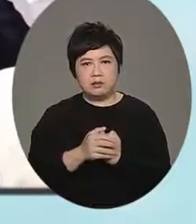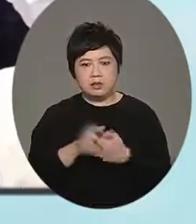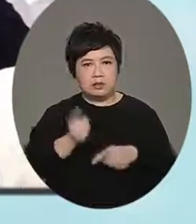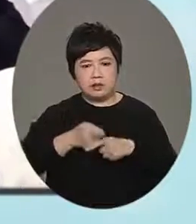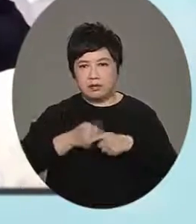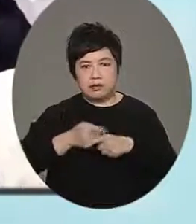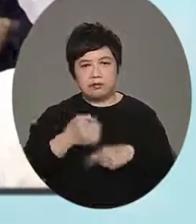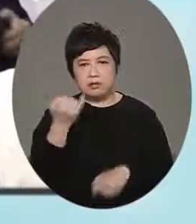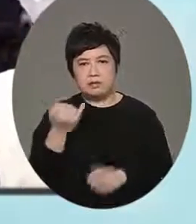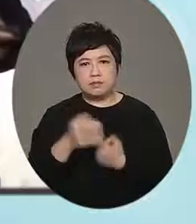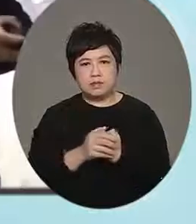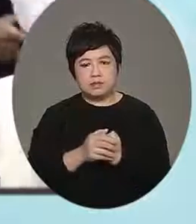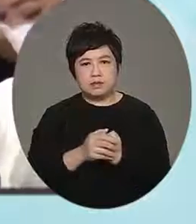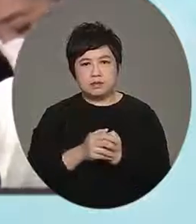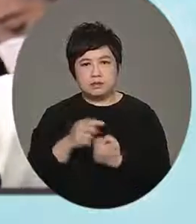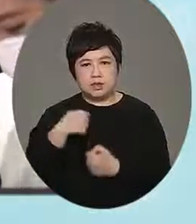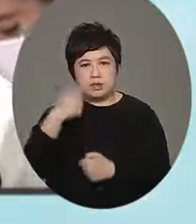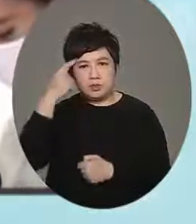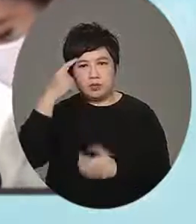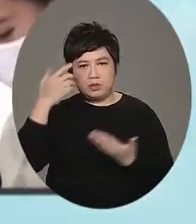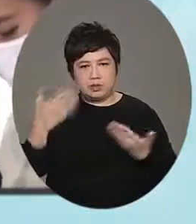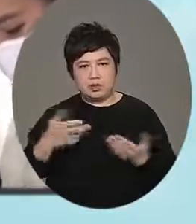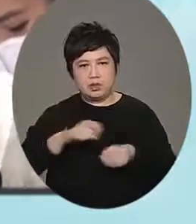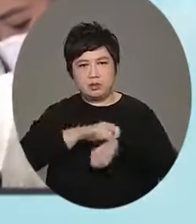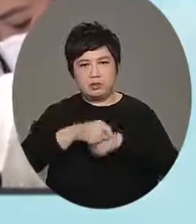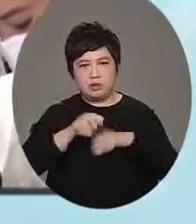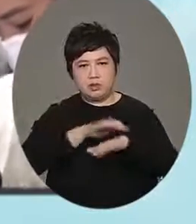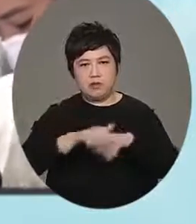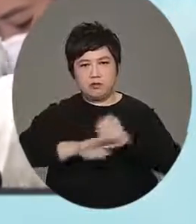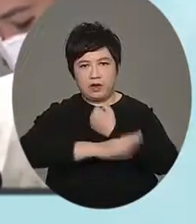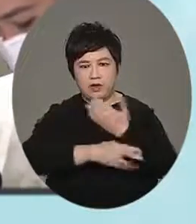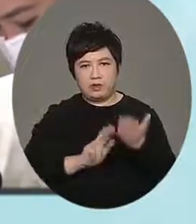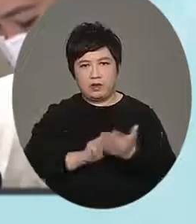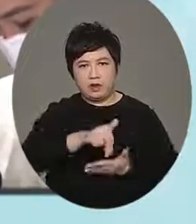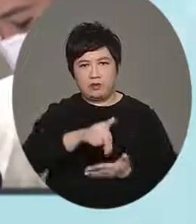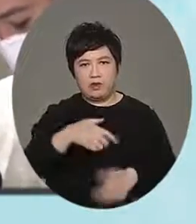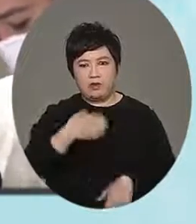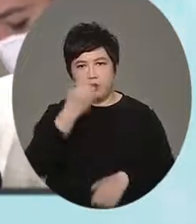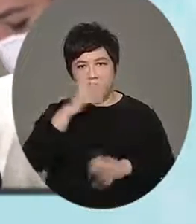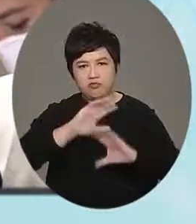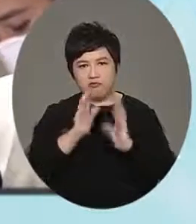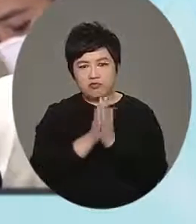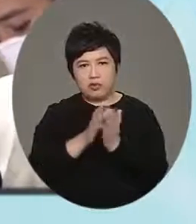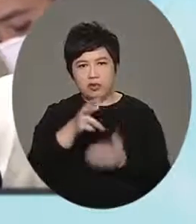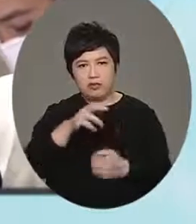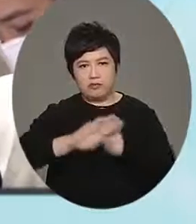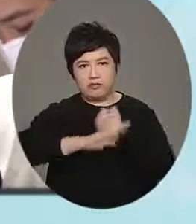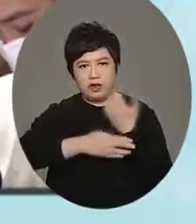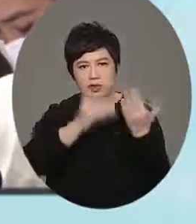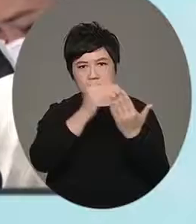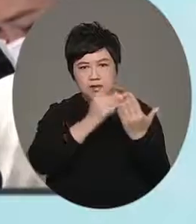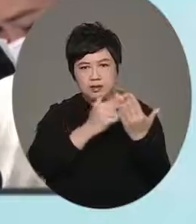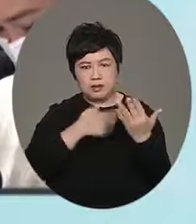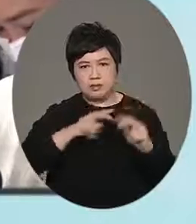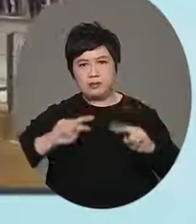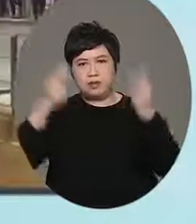亦都是這樣，因為我們知道現在國安法立了之後來講，整個香港的司法制度已經完全